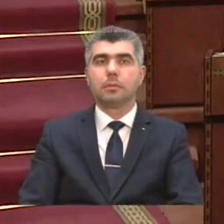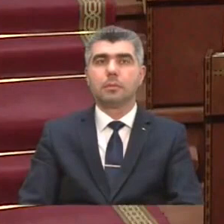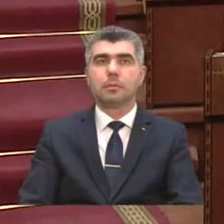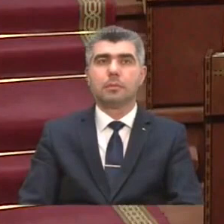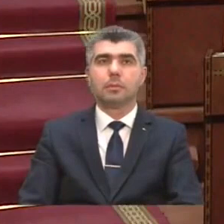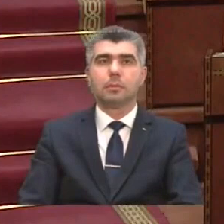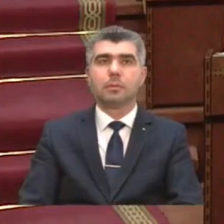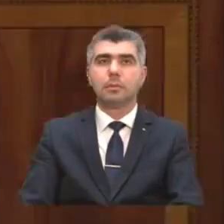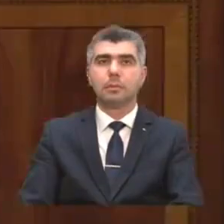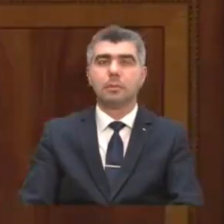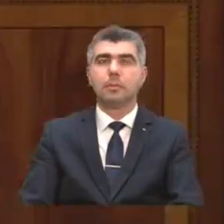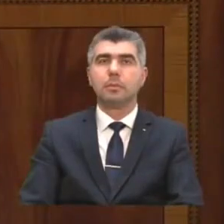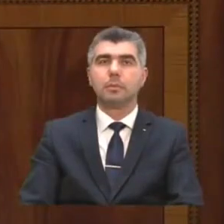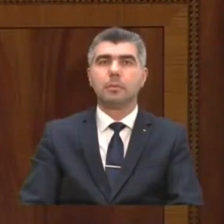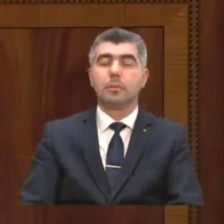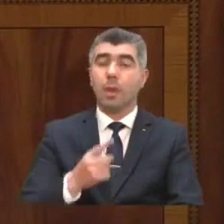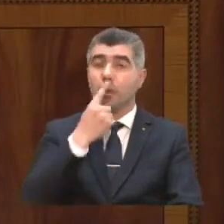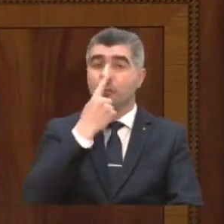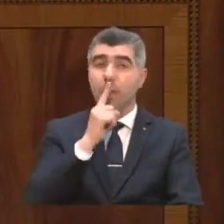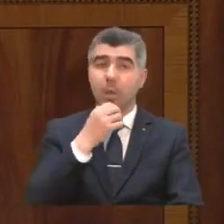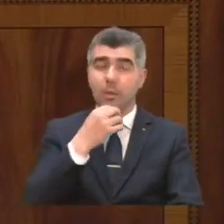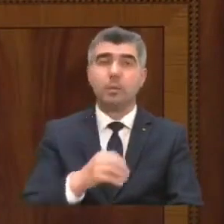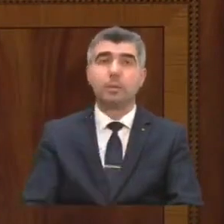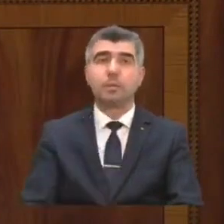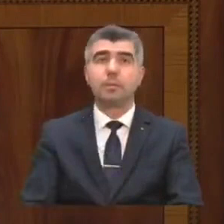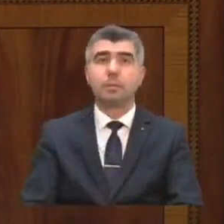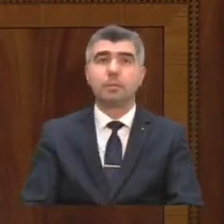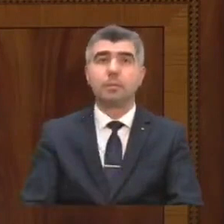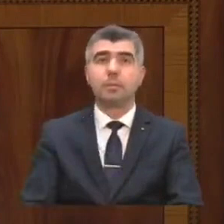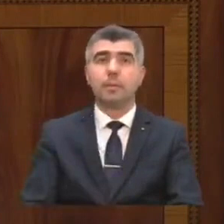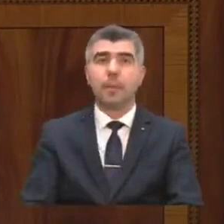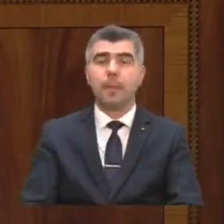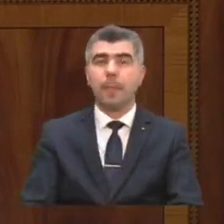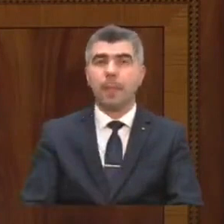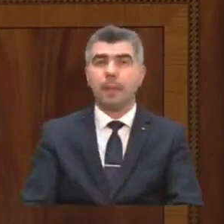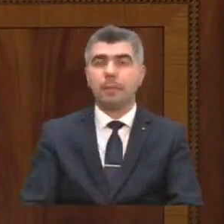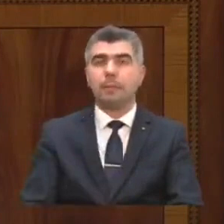انا سبراين. انا ما بغيتش تكون السيد الرئيس والساده والنواب